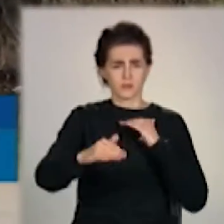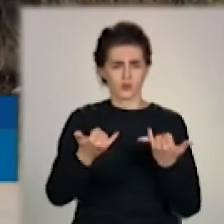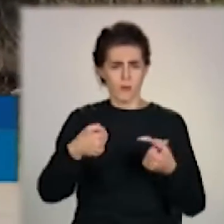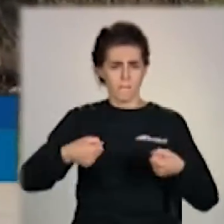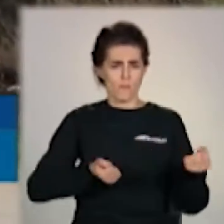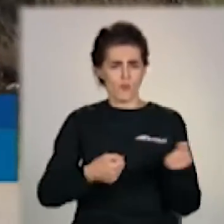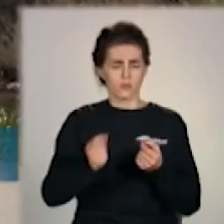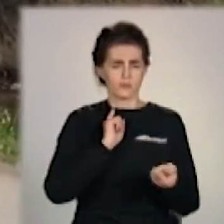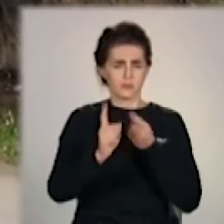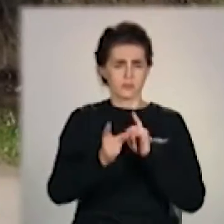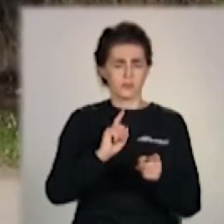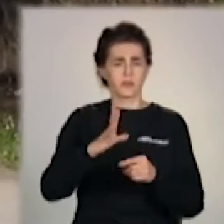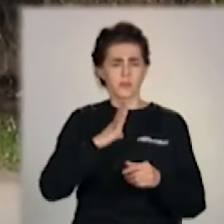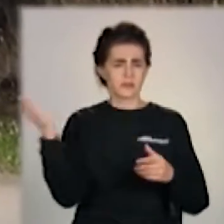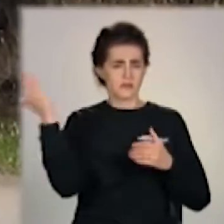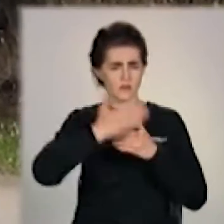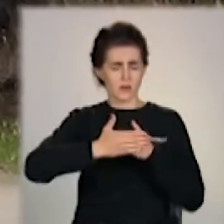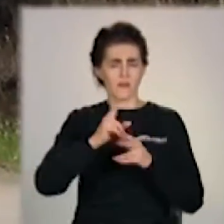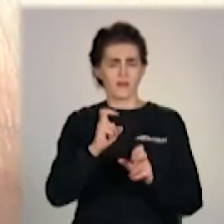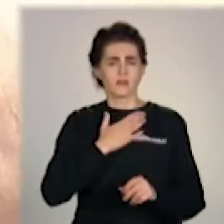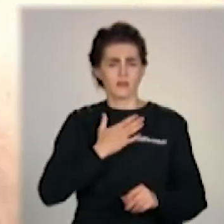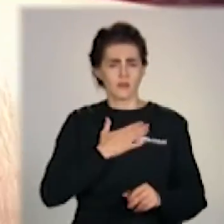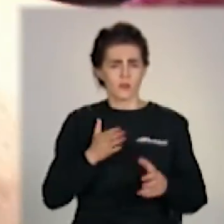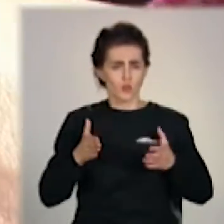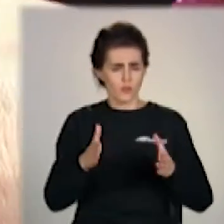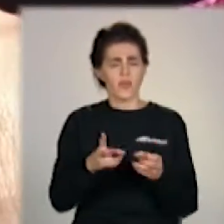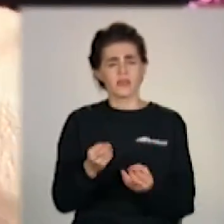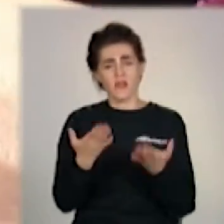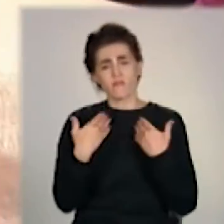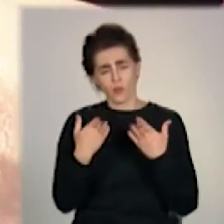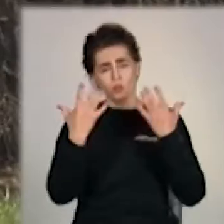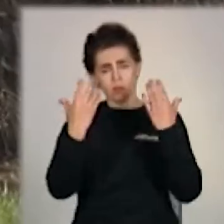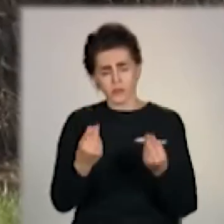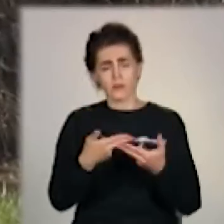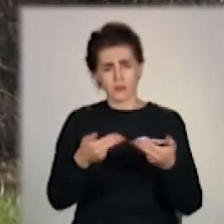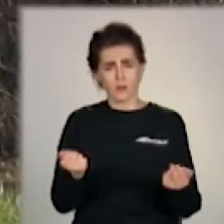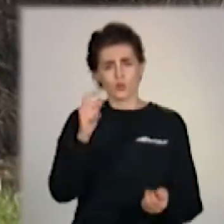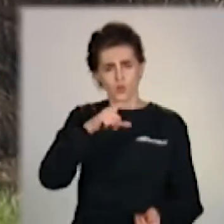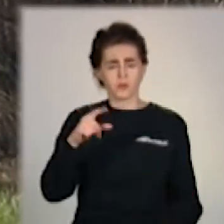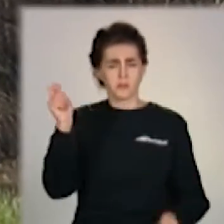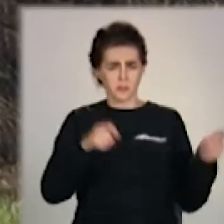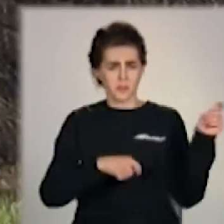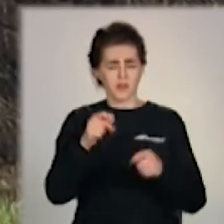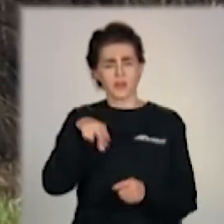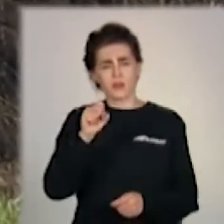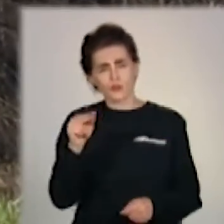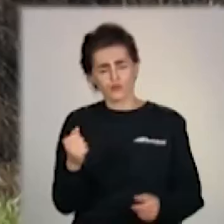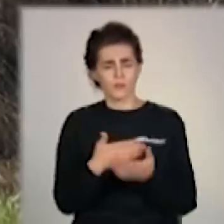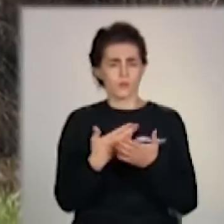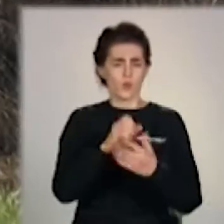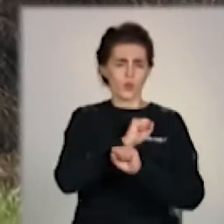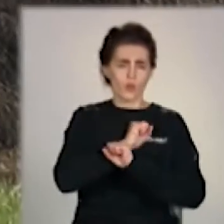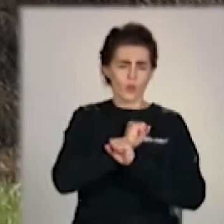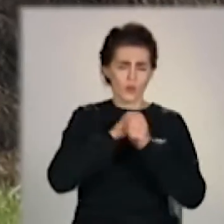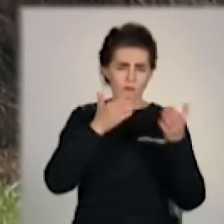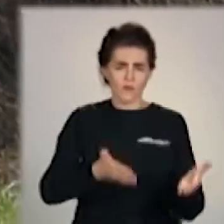так було все перекрито, і їздили через нашу дорогу. На вихідні люди приїжджають. У всіх тут і дачі, і пансіонати свої. На